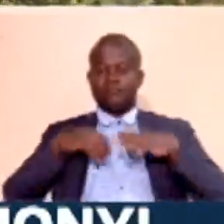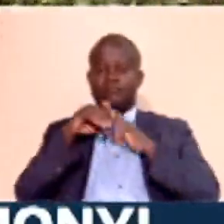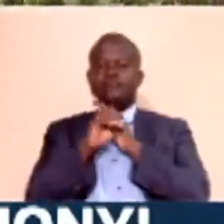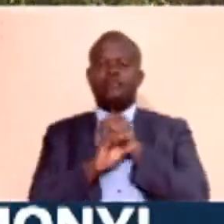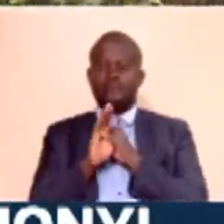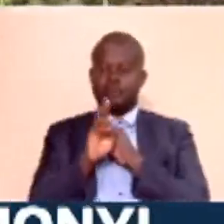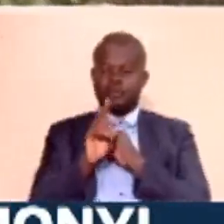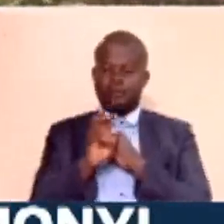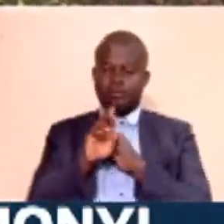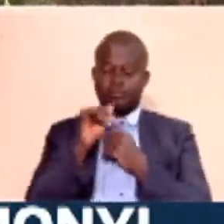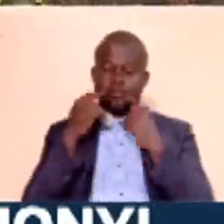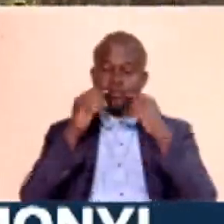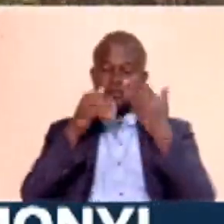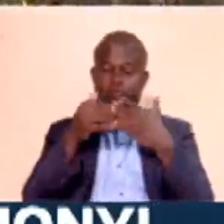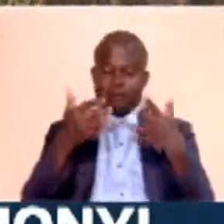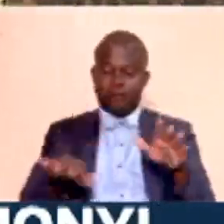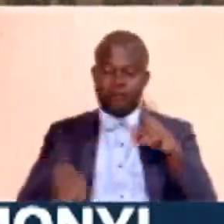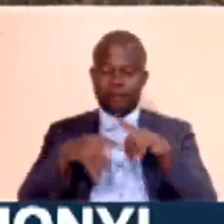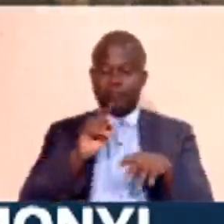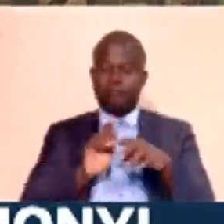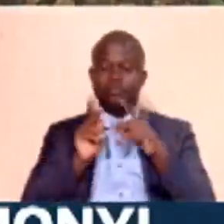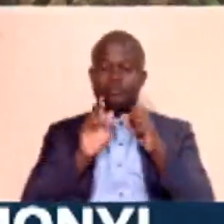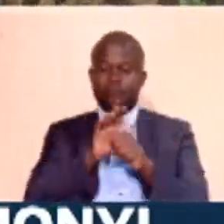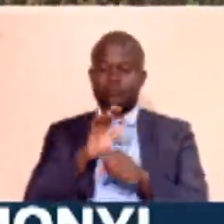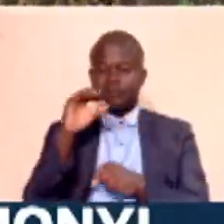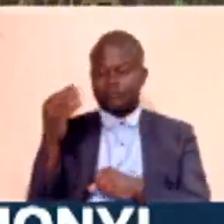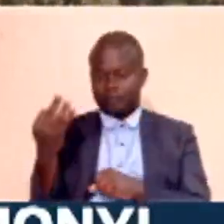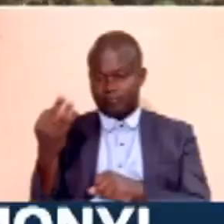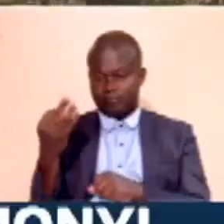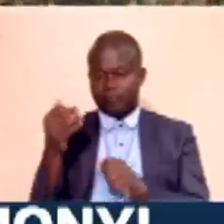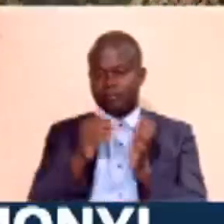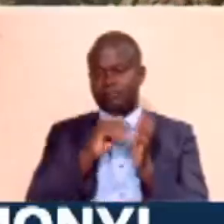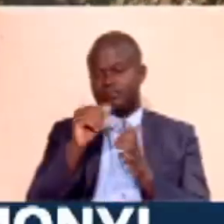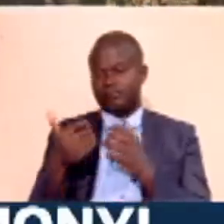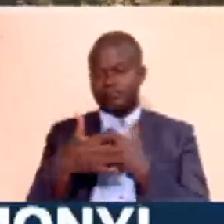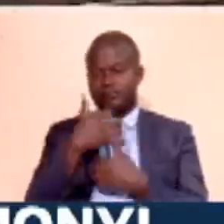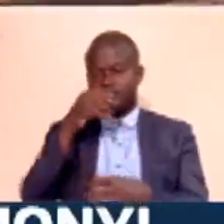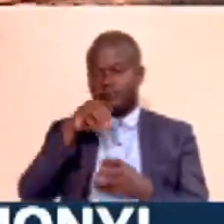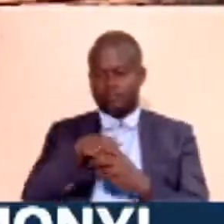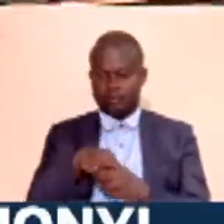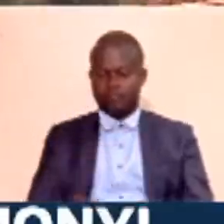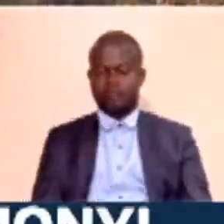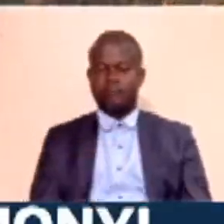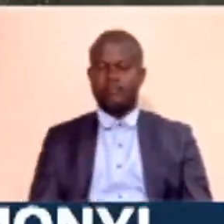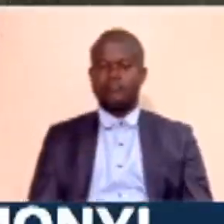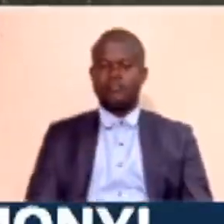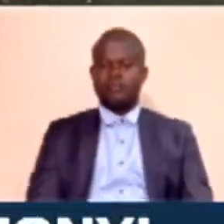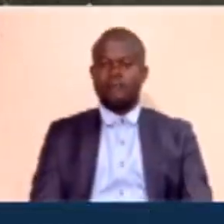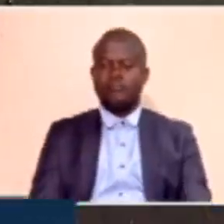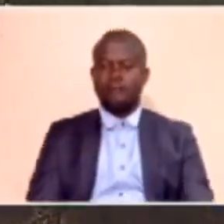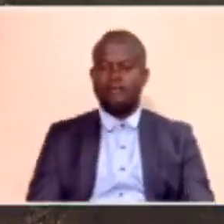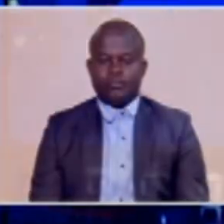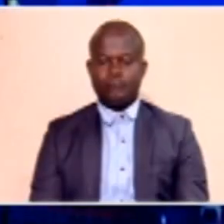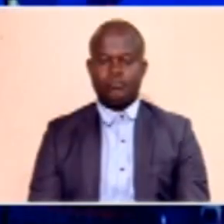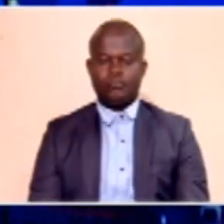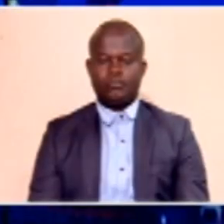ka Buguri bavuga ko ibiraro bimaze guhitana abaturage 3 hakaba n'abandi babikomerekeyemo. Jean Paul Maniraho mu karere ka